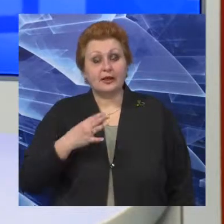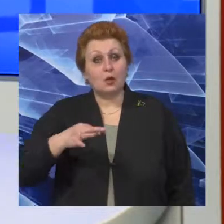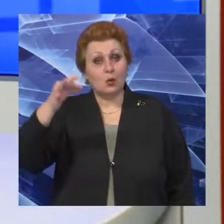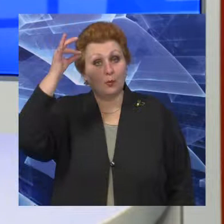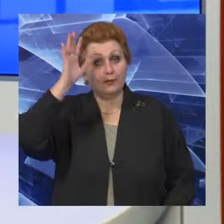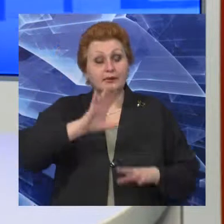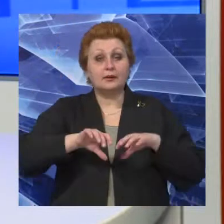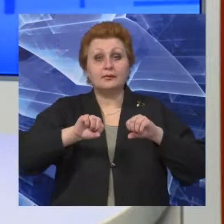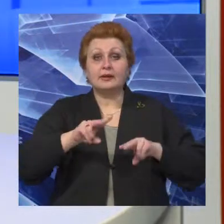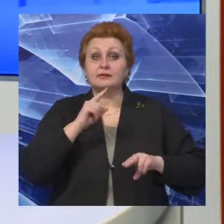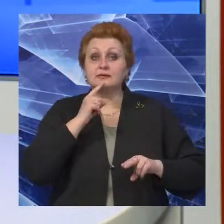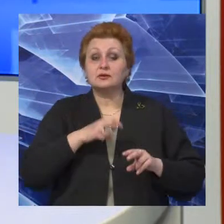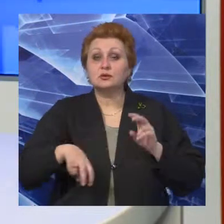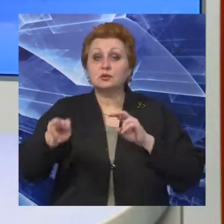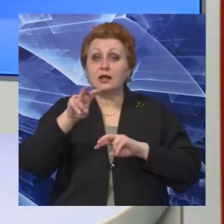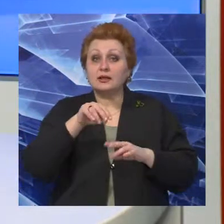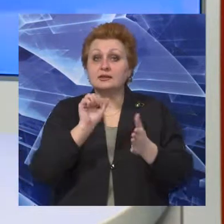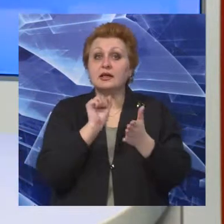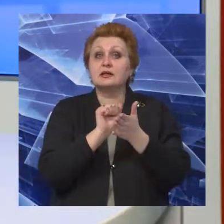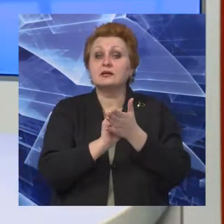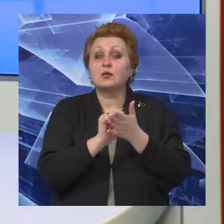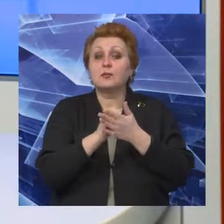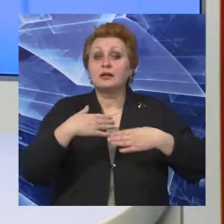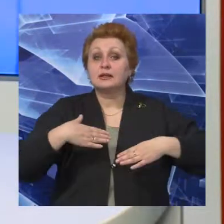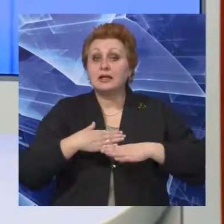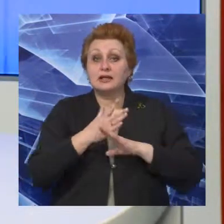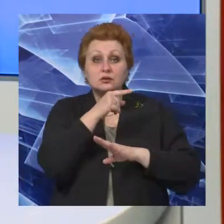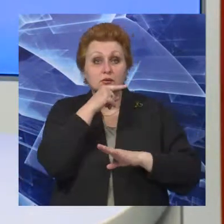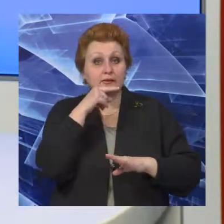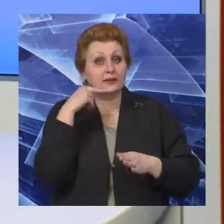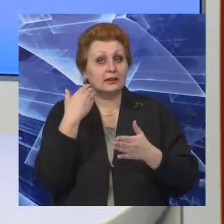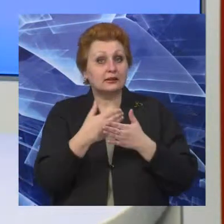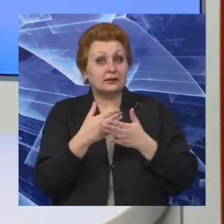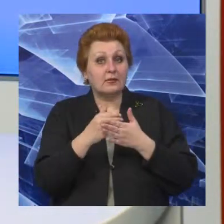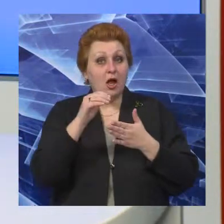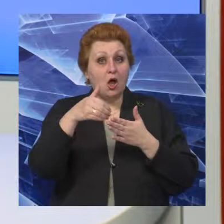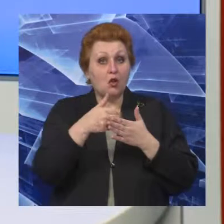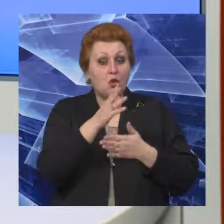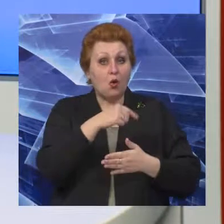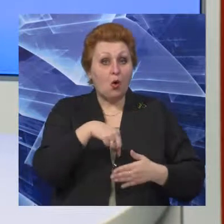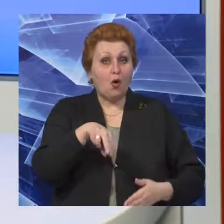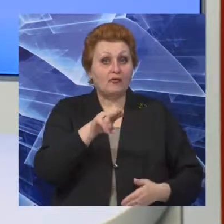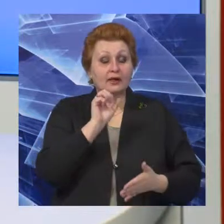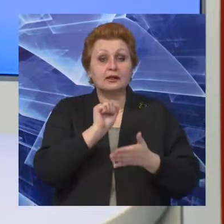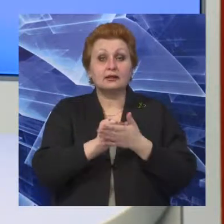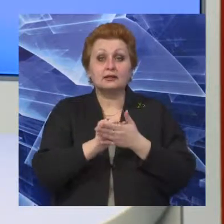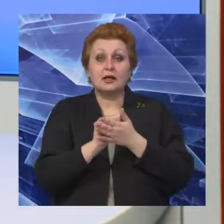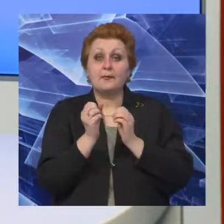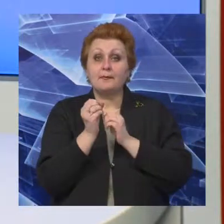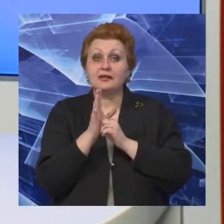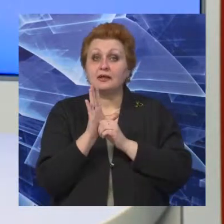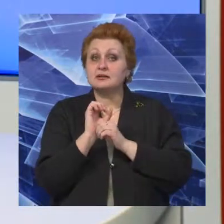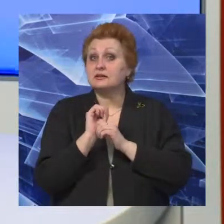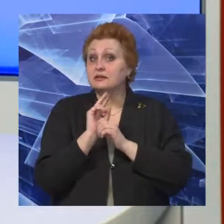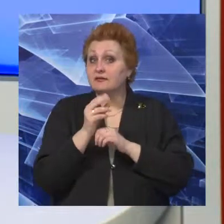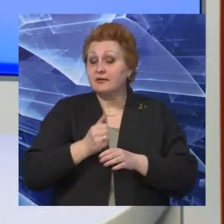Упоминание об этой профессии нетрудно отыскать в документах времени феодальной раздробленности Руси, например, в новгородской и псковской судных грамотах, датированных